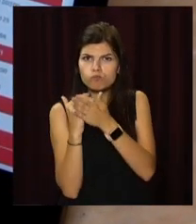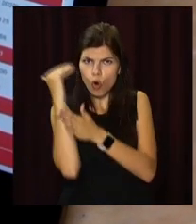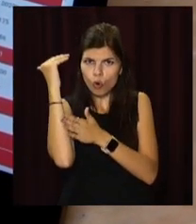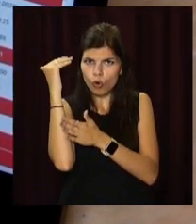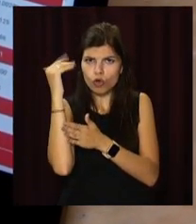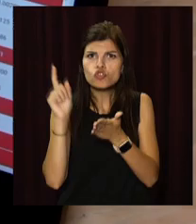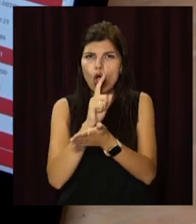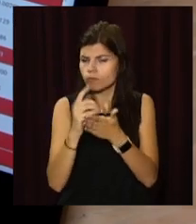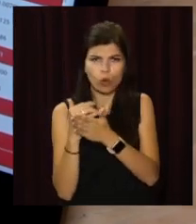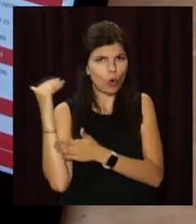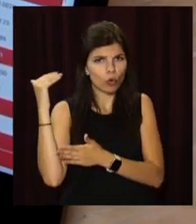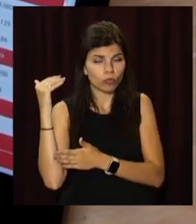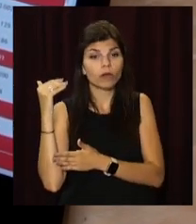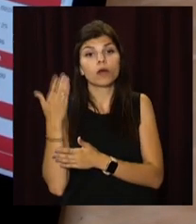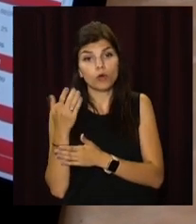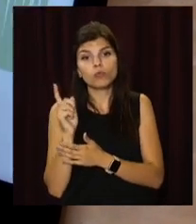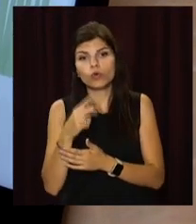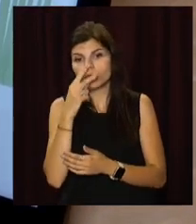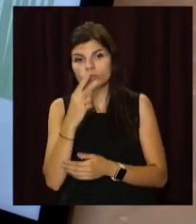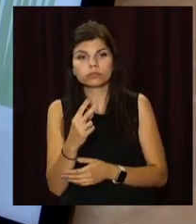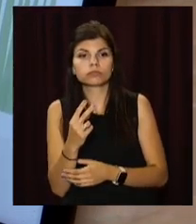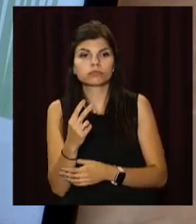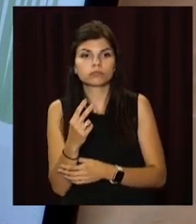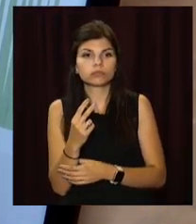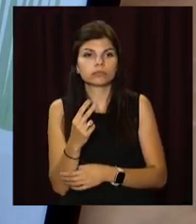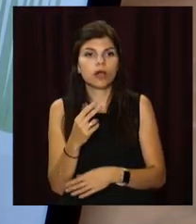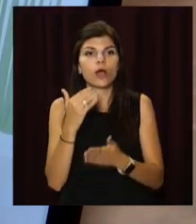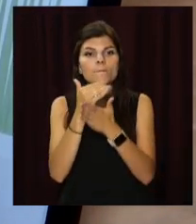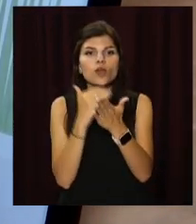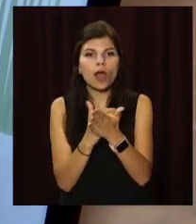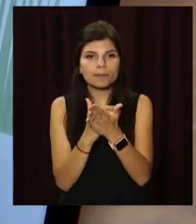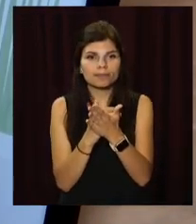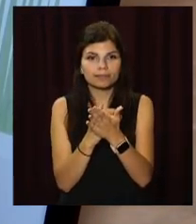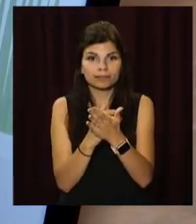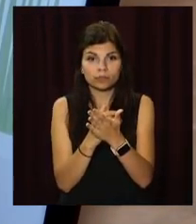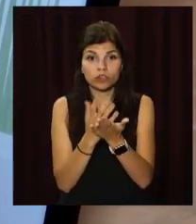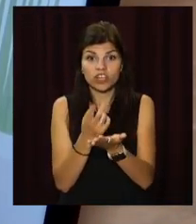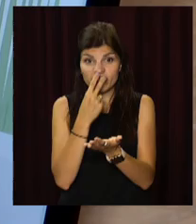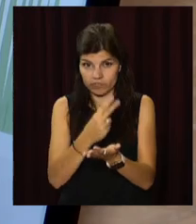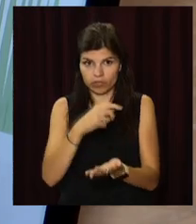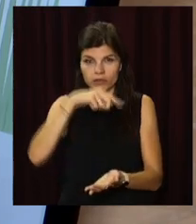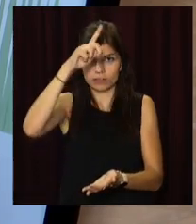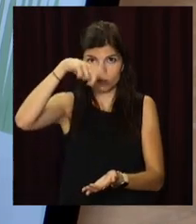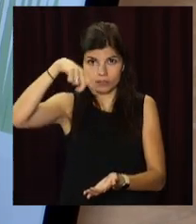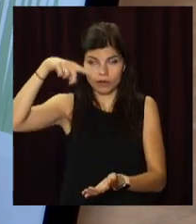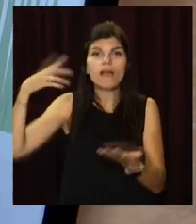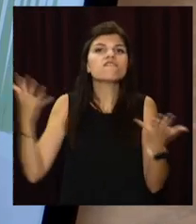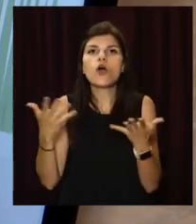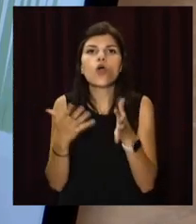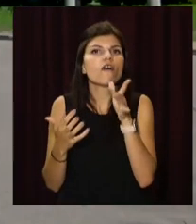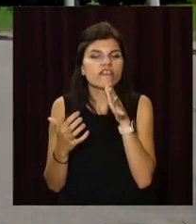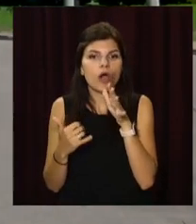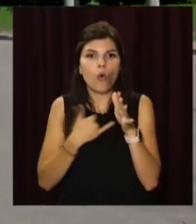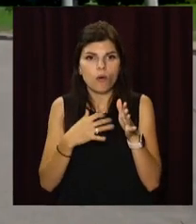можем открыть диаграмму, график и просмотреть, в какое время у нас было превышение и